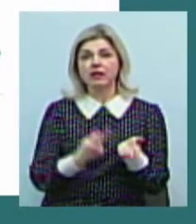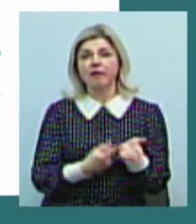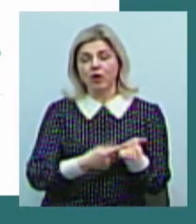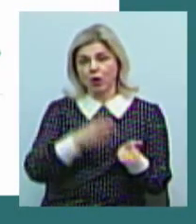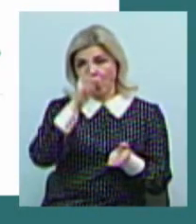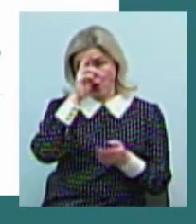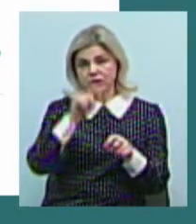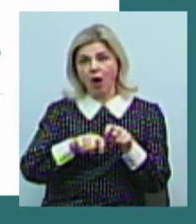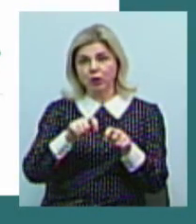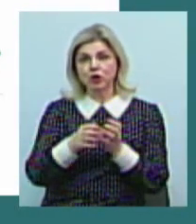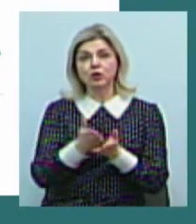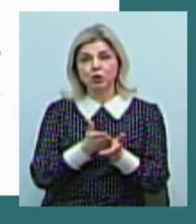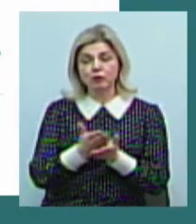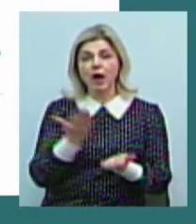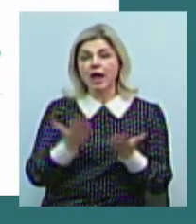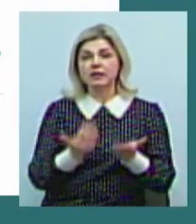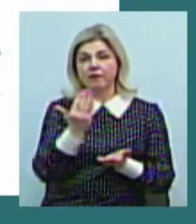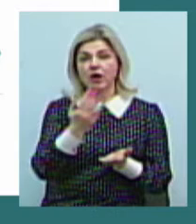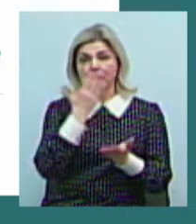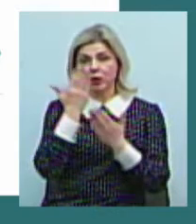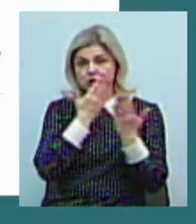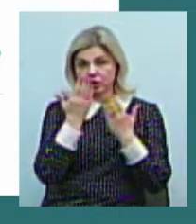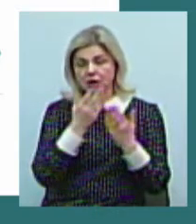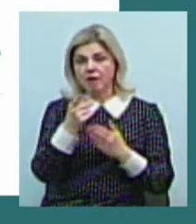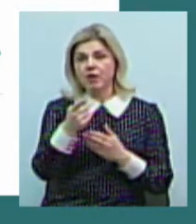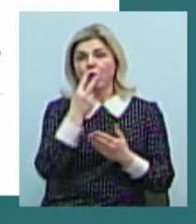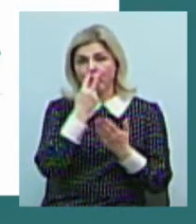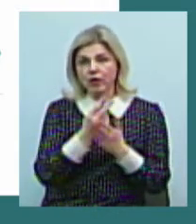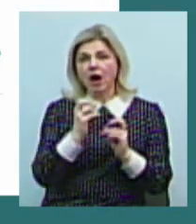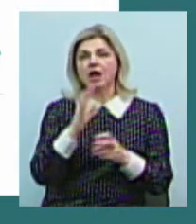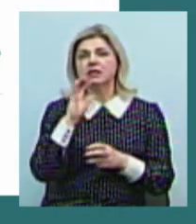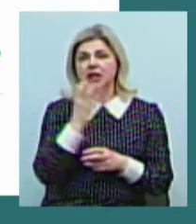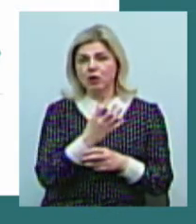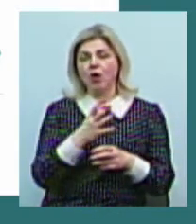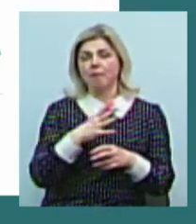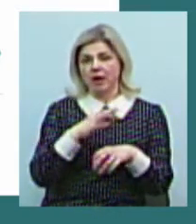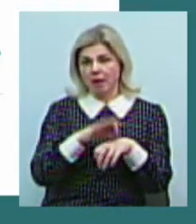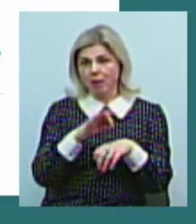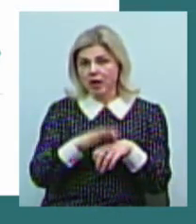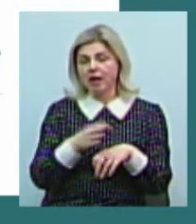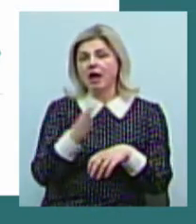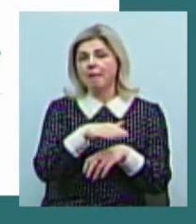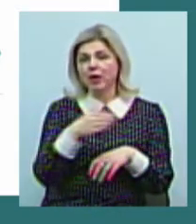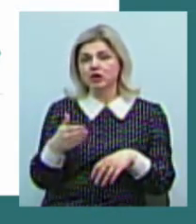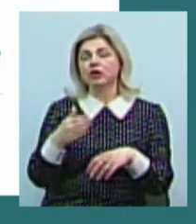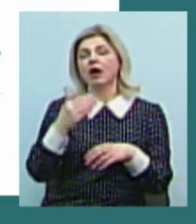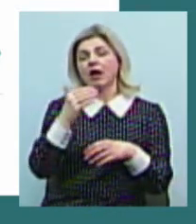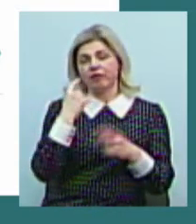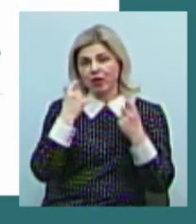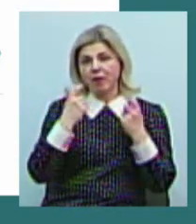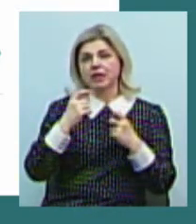госаудитслужбы. Если вы почитаете, увидите, насколько серьезно болело финансовый менеджмент департамента ЖКХ.